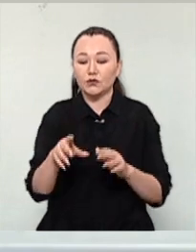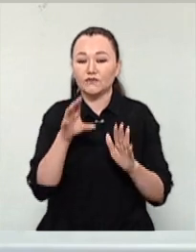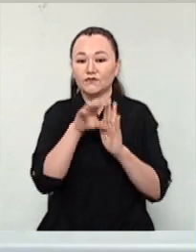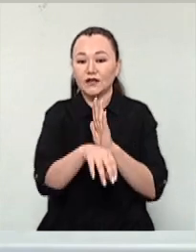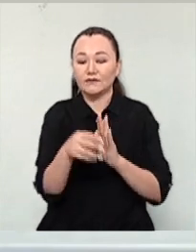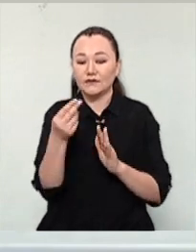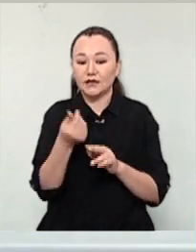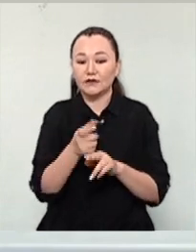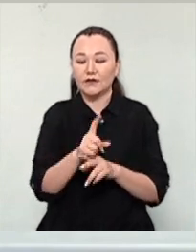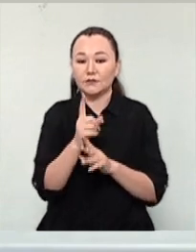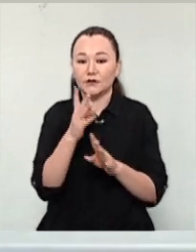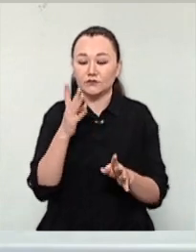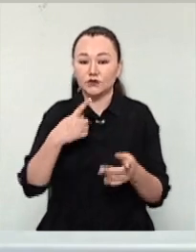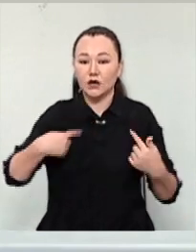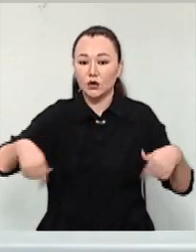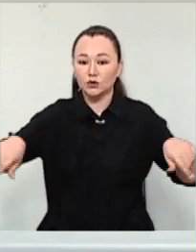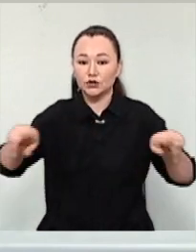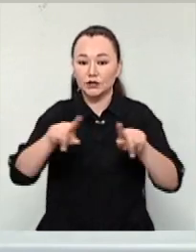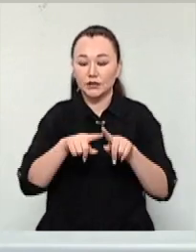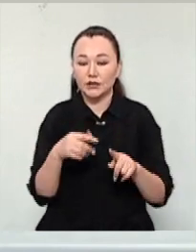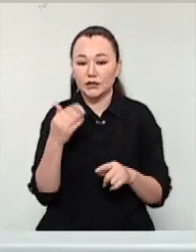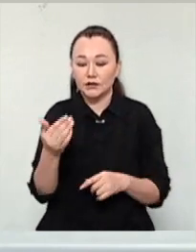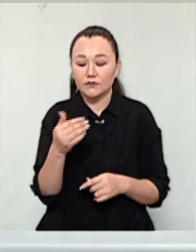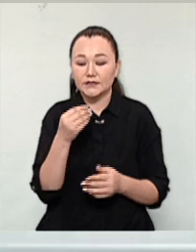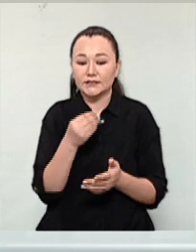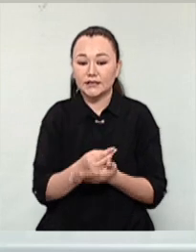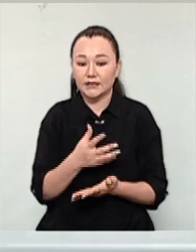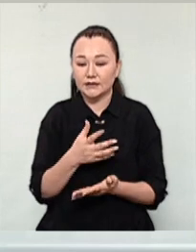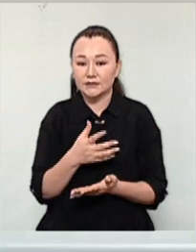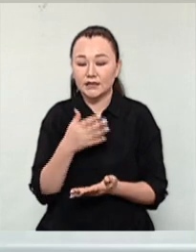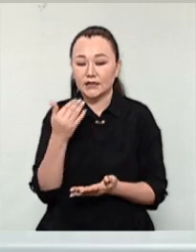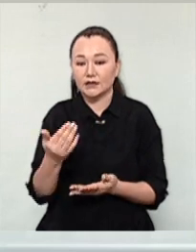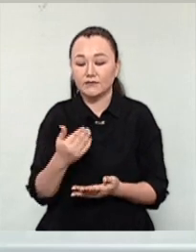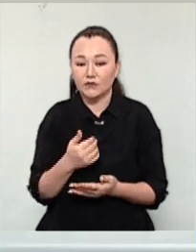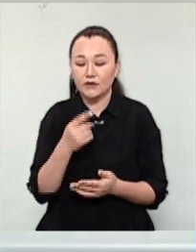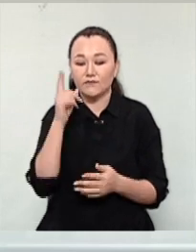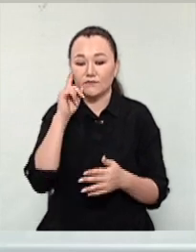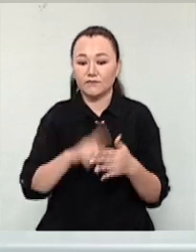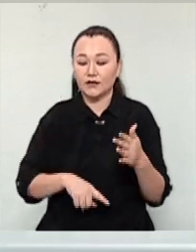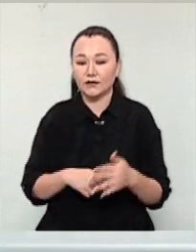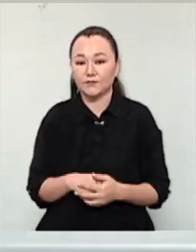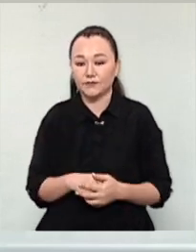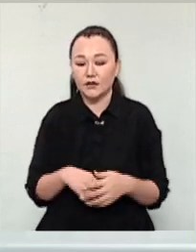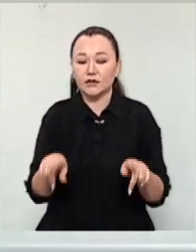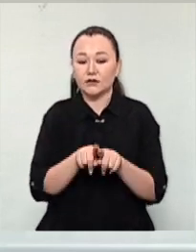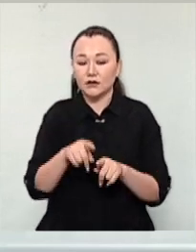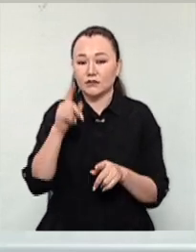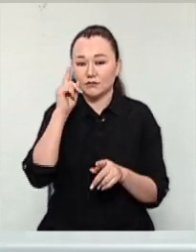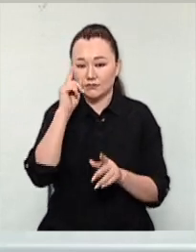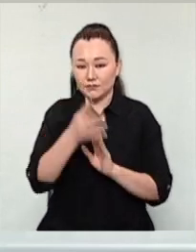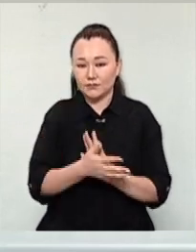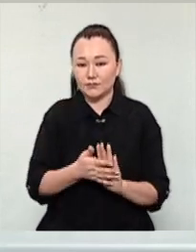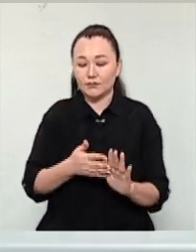складывает свои деньги это в первую очередь отражение его ценности его Веры так складывается